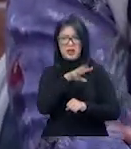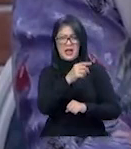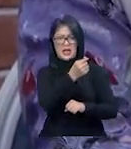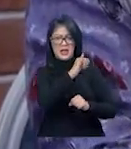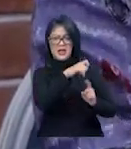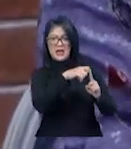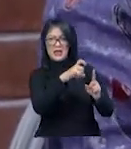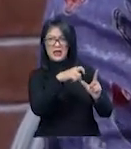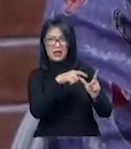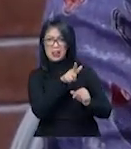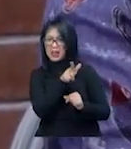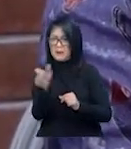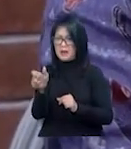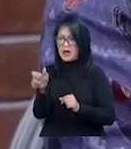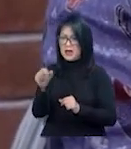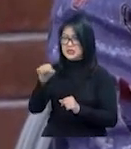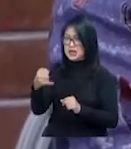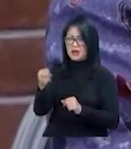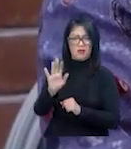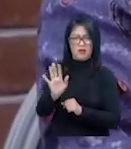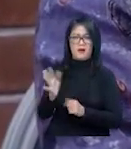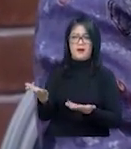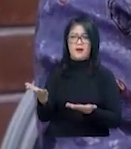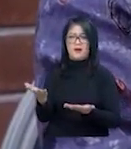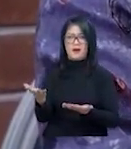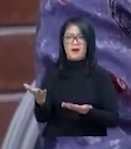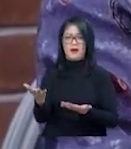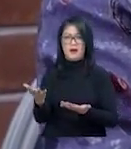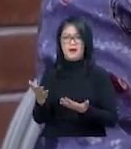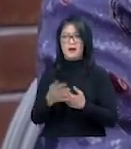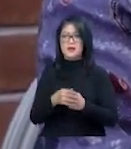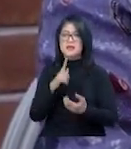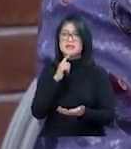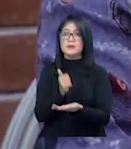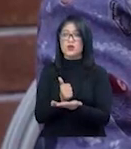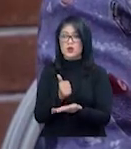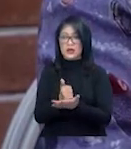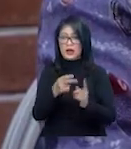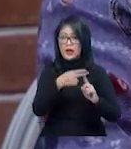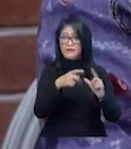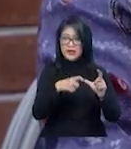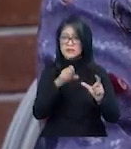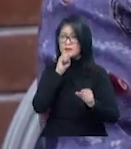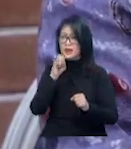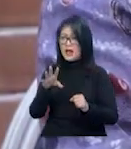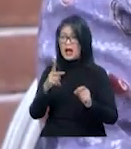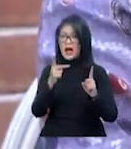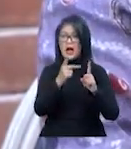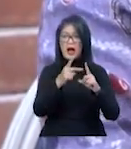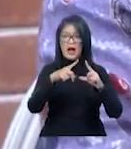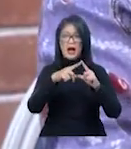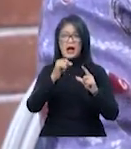Pak FS menyebut hajar Chad memang ini tidak bisa dilepaskan dari konteks sebelumnya Ketika